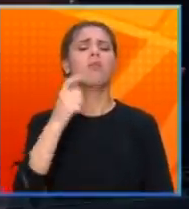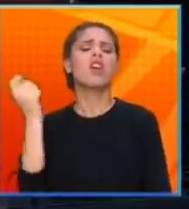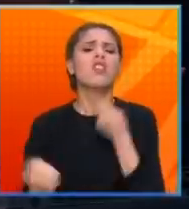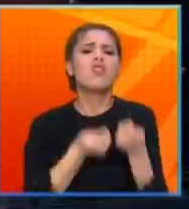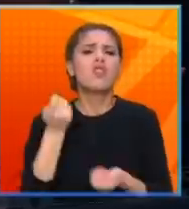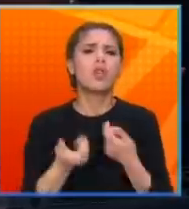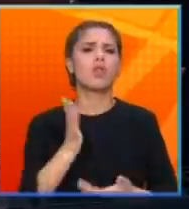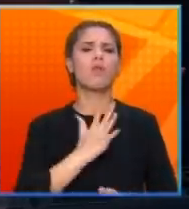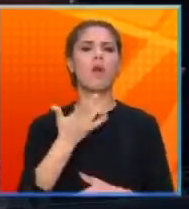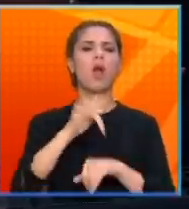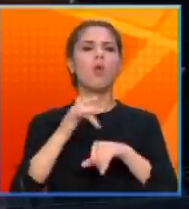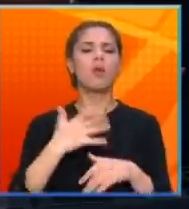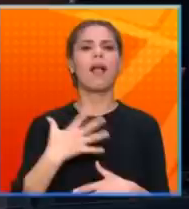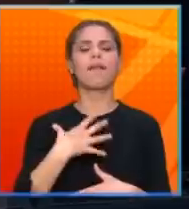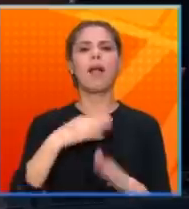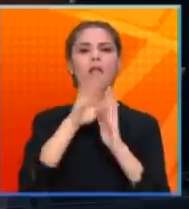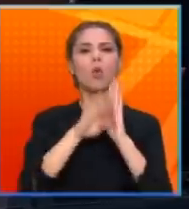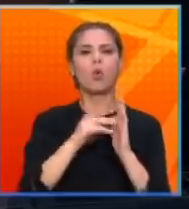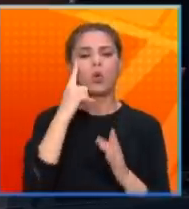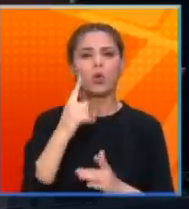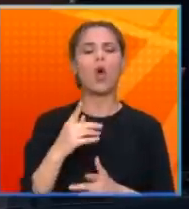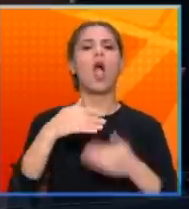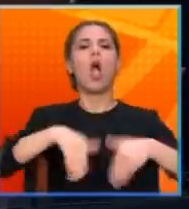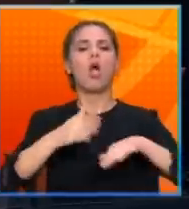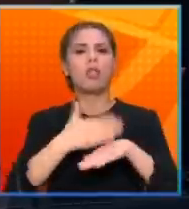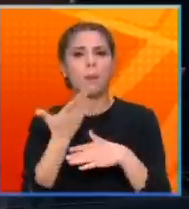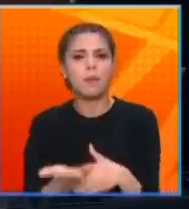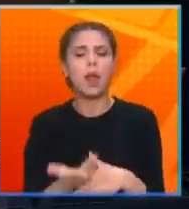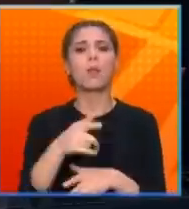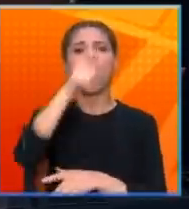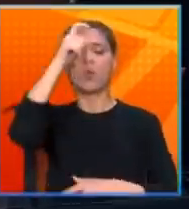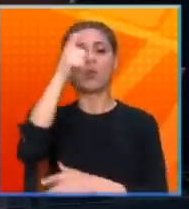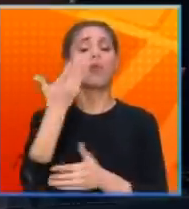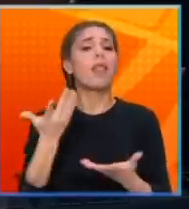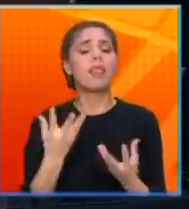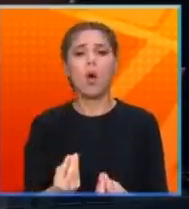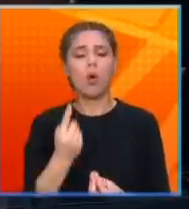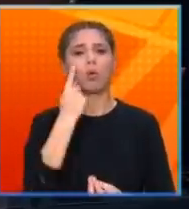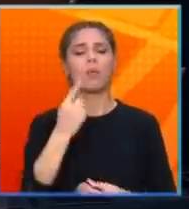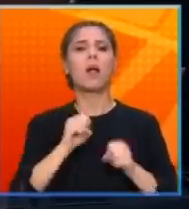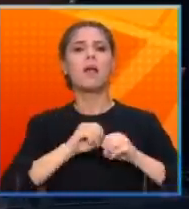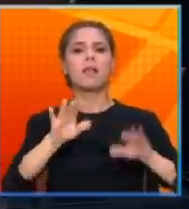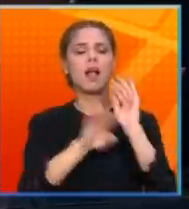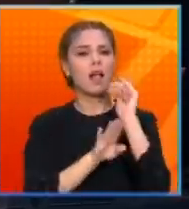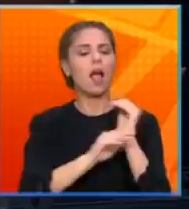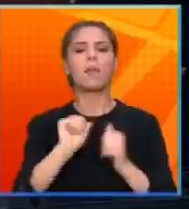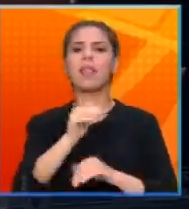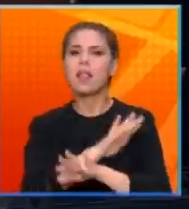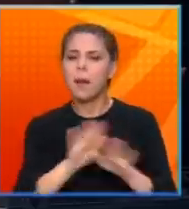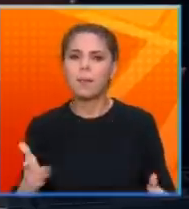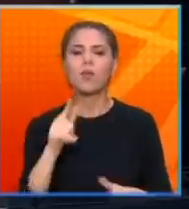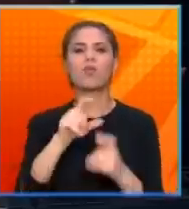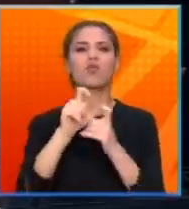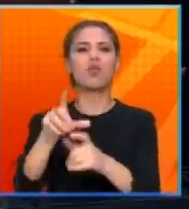harıl çalışıyor. Ülkeler kendi koşullarına göre önlemler alıyor. Peki Türkiye'de gelinen nokta ne? Salgın hayatımızdan ne zaman